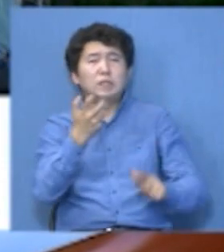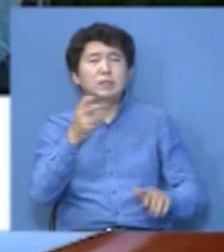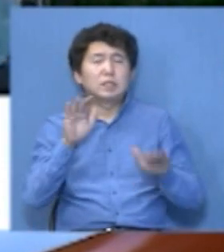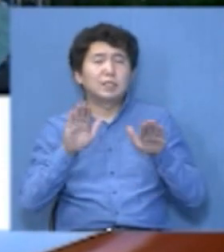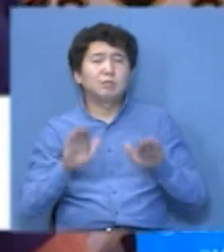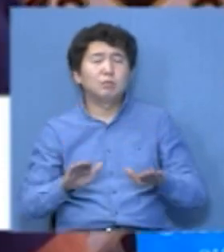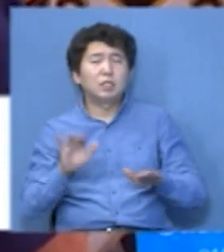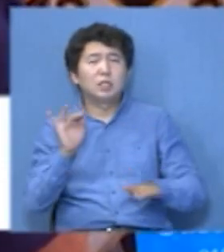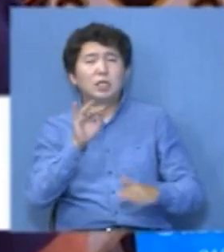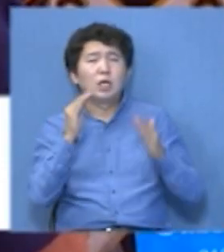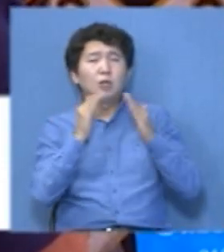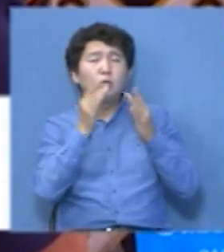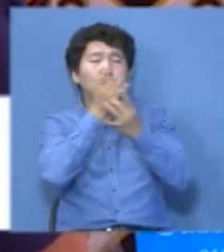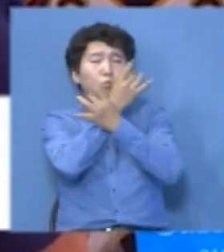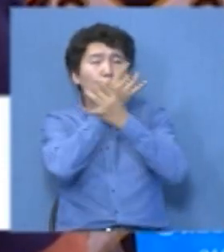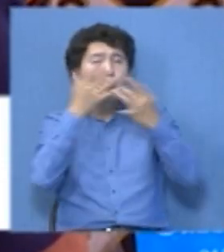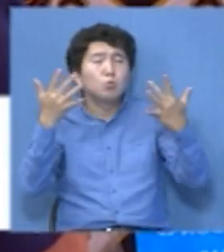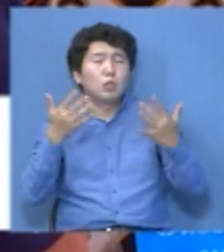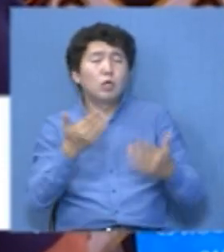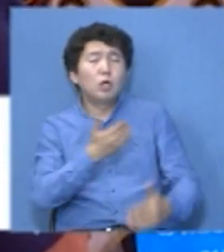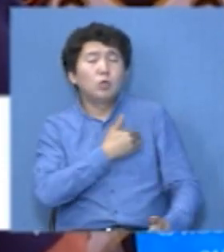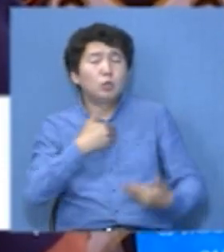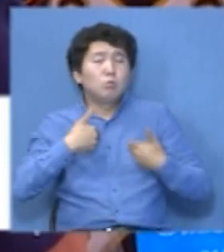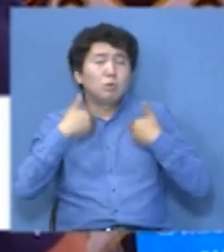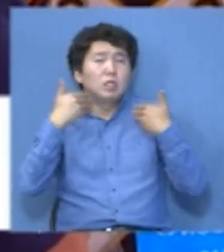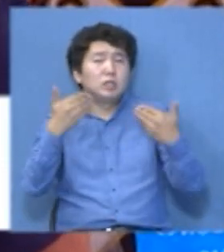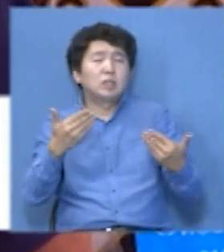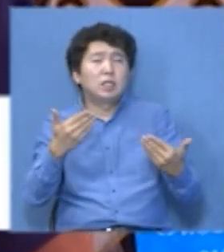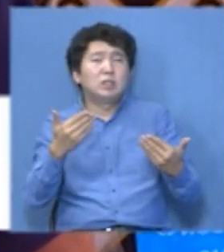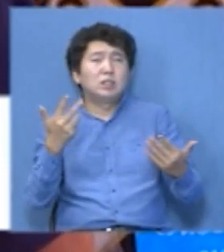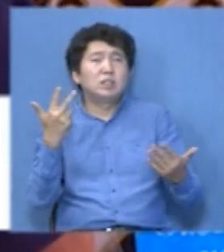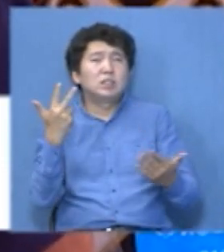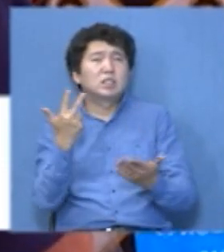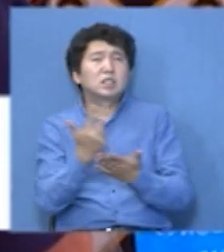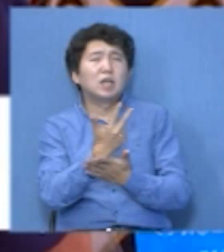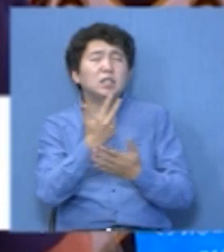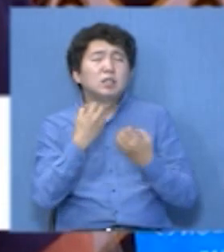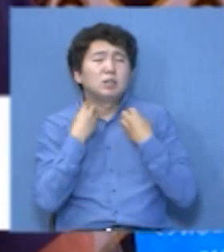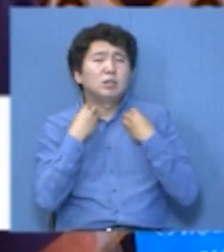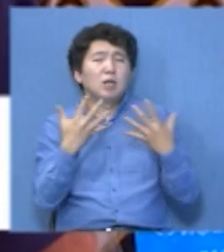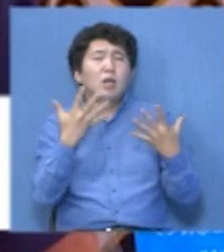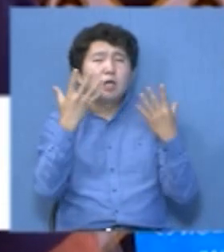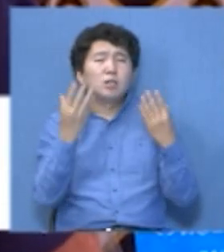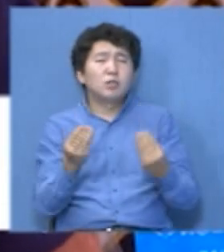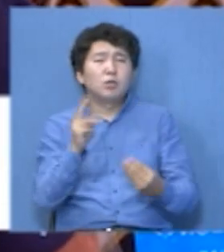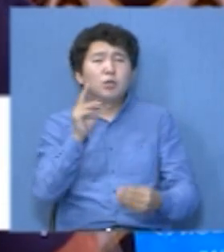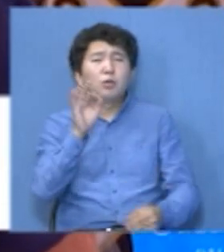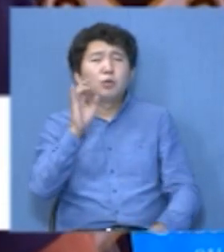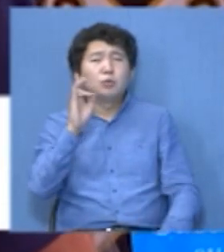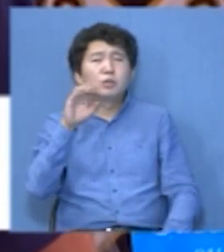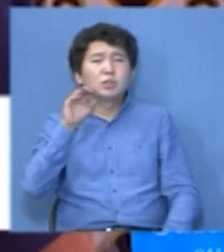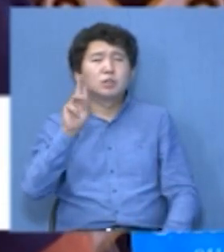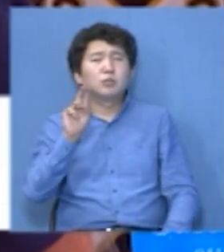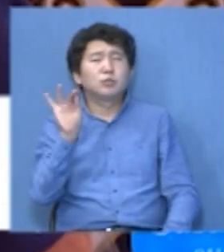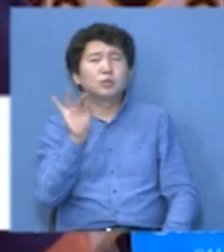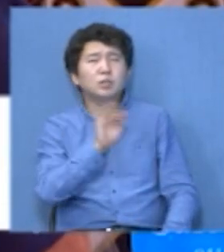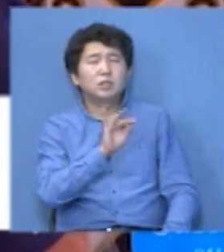Дома культуры. Поздравляю своих земляков с тройным праздником, с Днем Конституции, Днем шахтера,